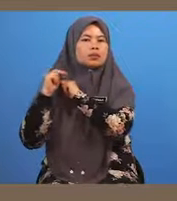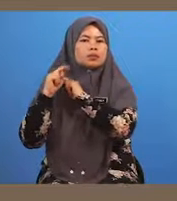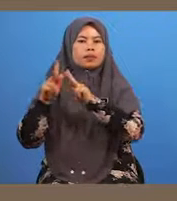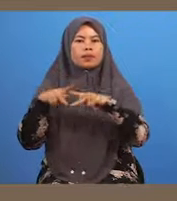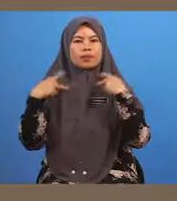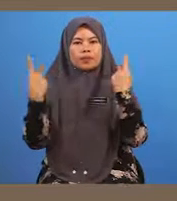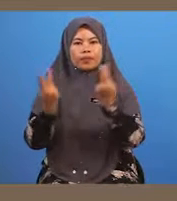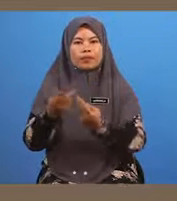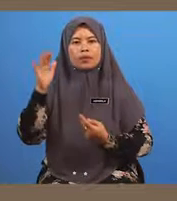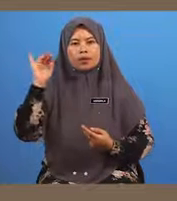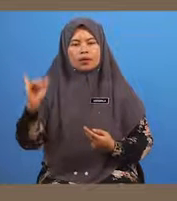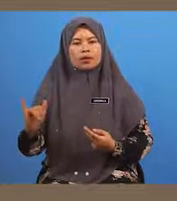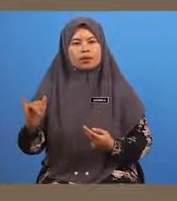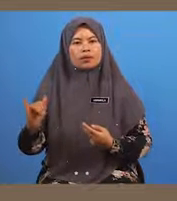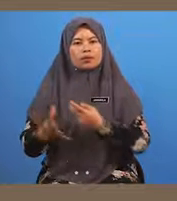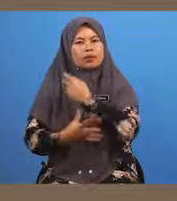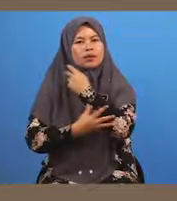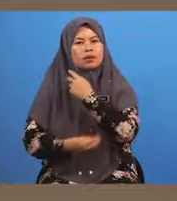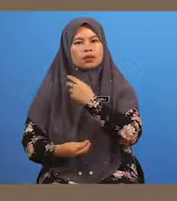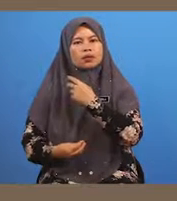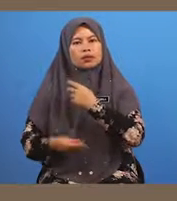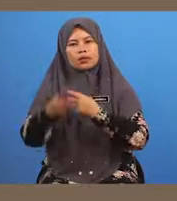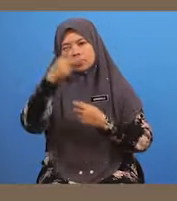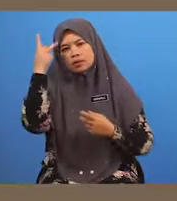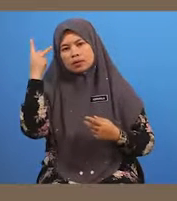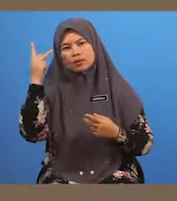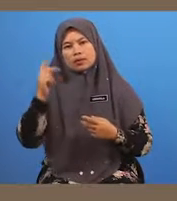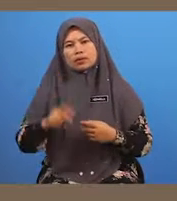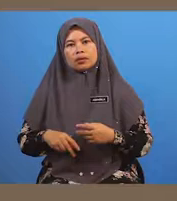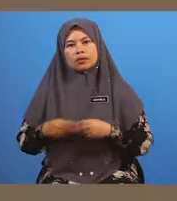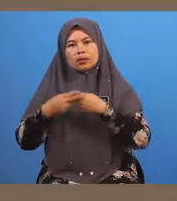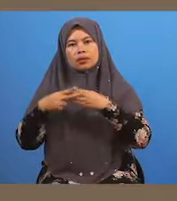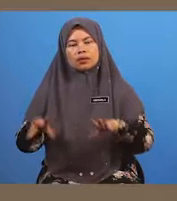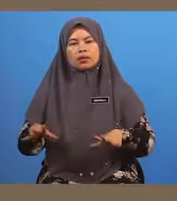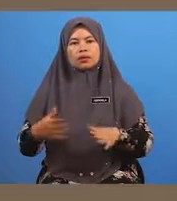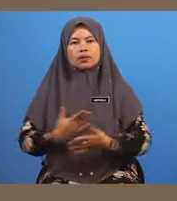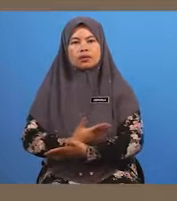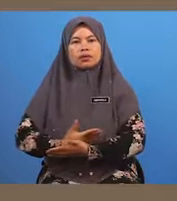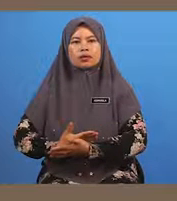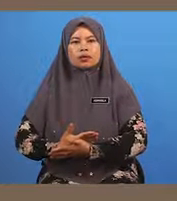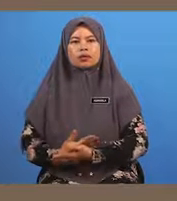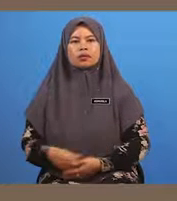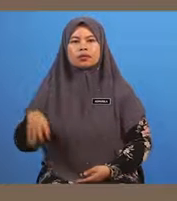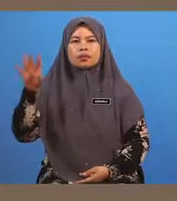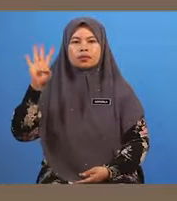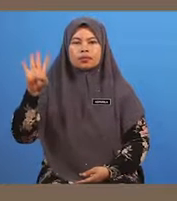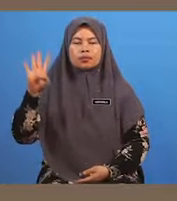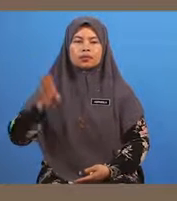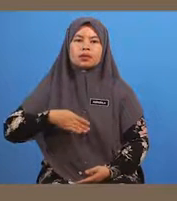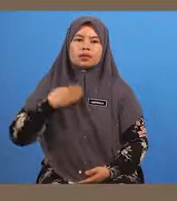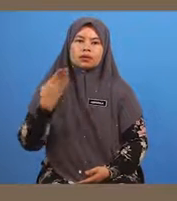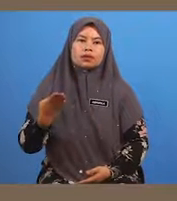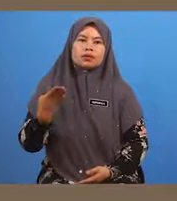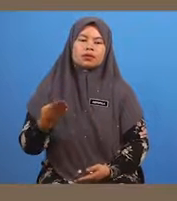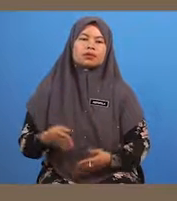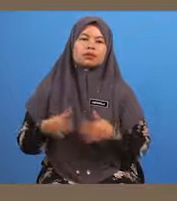keluarga yang miskin kerana kehilangan anak. Dan tujuan keempat, membahagiakan rumah tangga bagi mereka